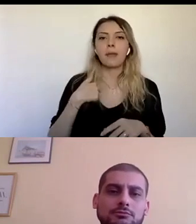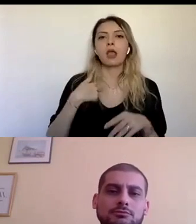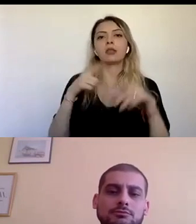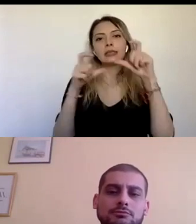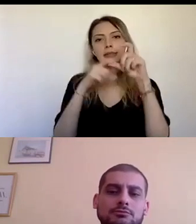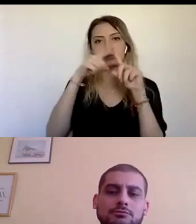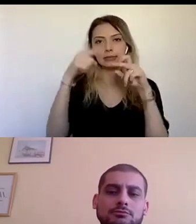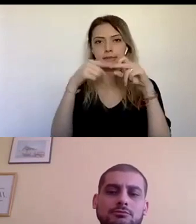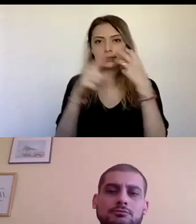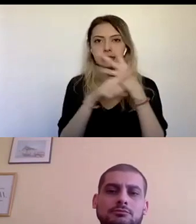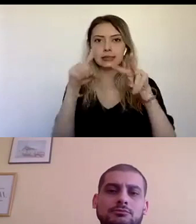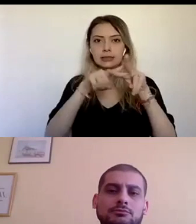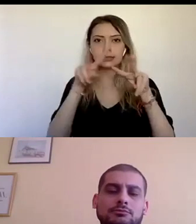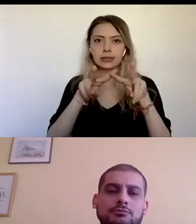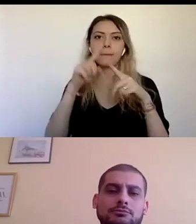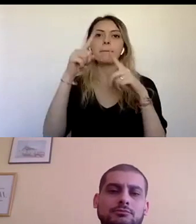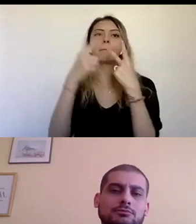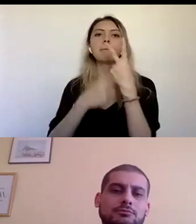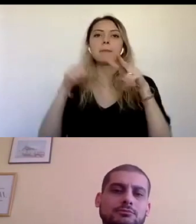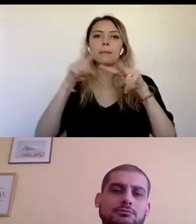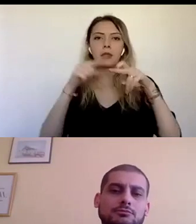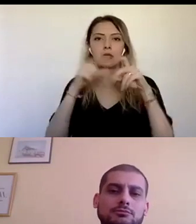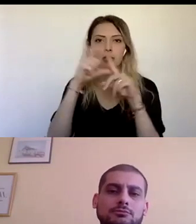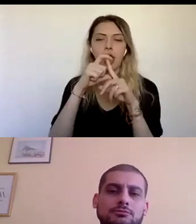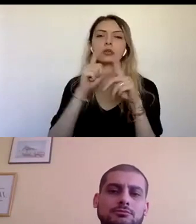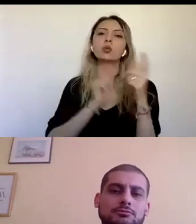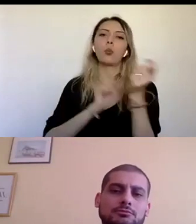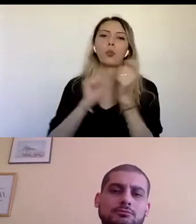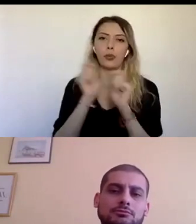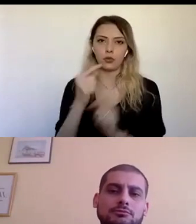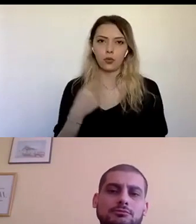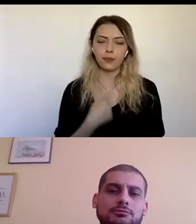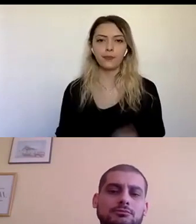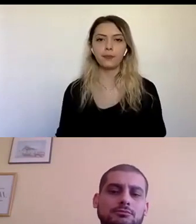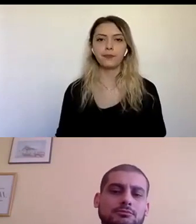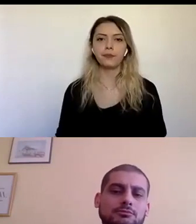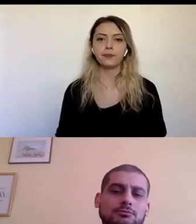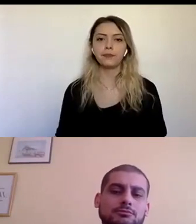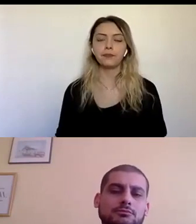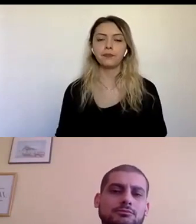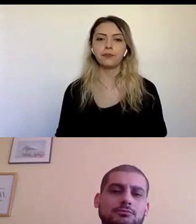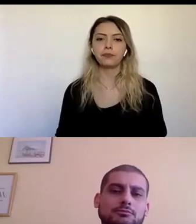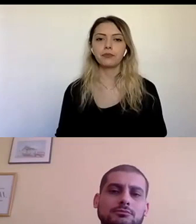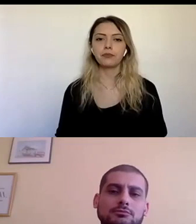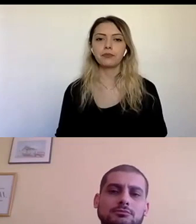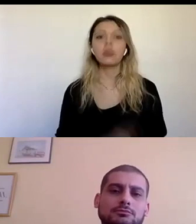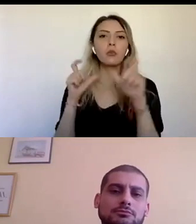kullanıyorum. İsterseniz linki ben paylaşayım hemen şuradan chat kısmından. Bu StreamYard'dan